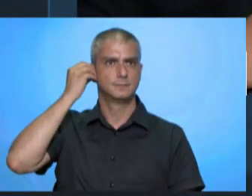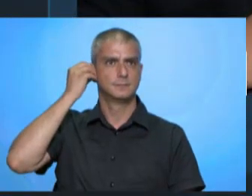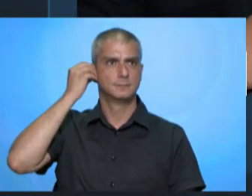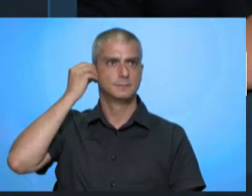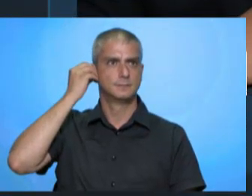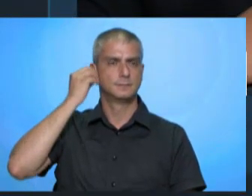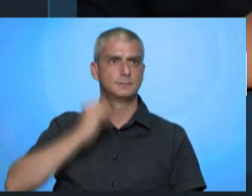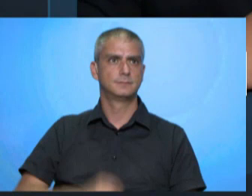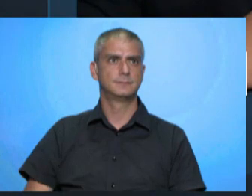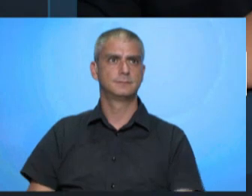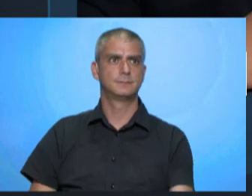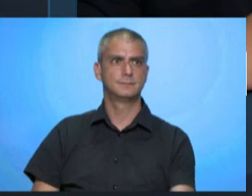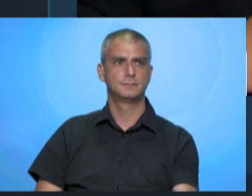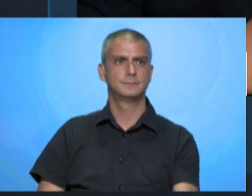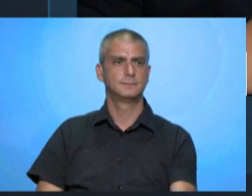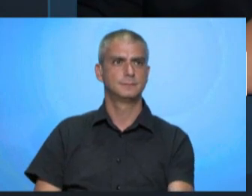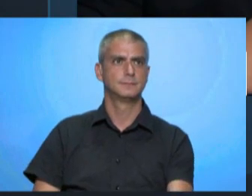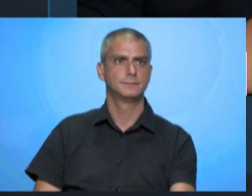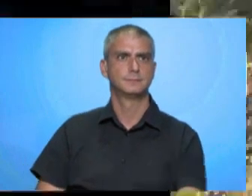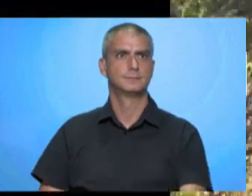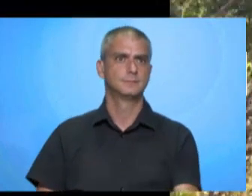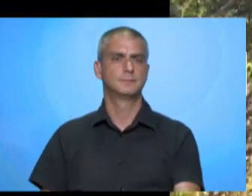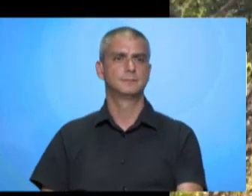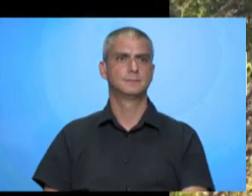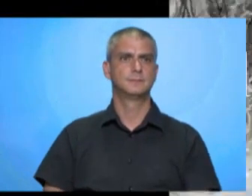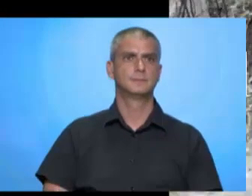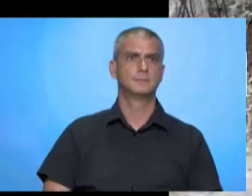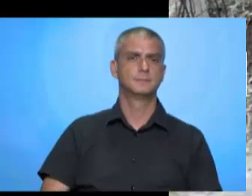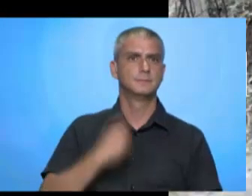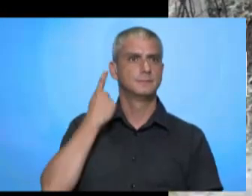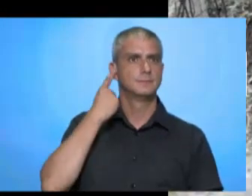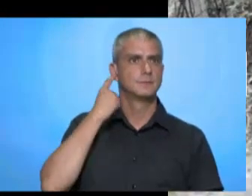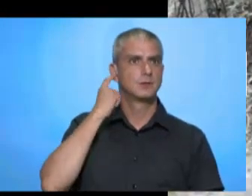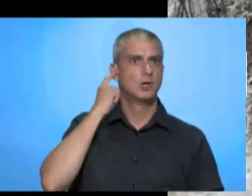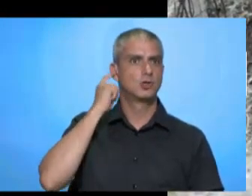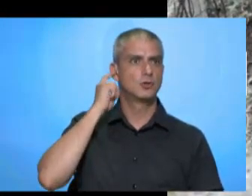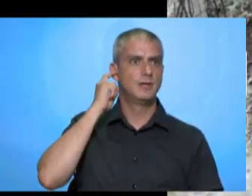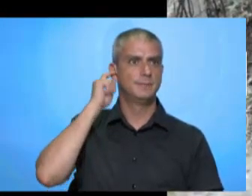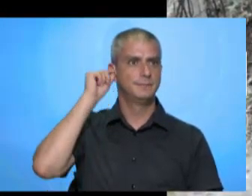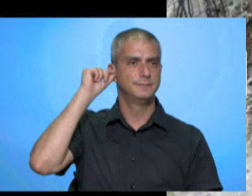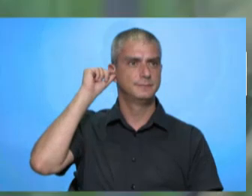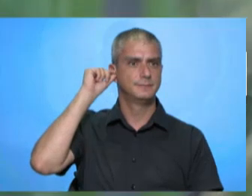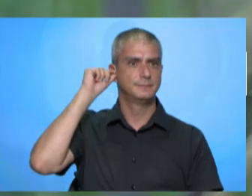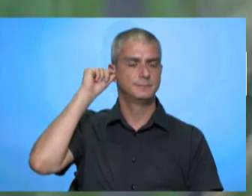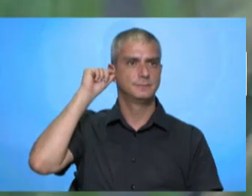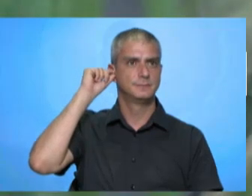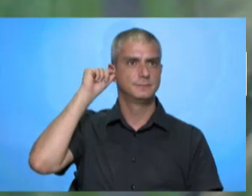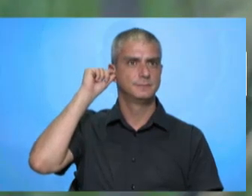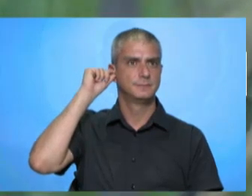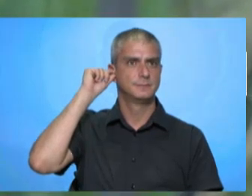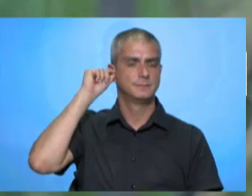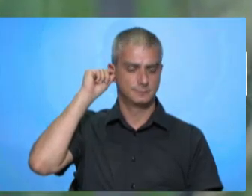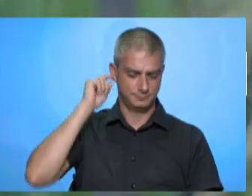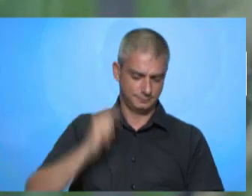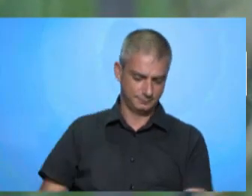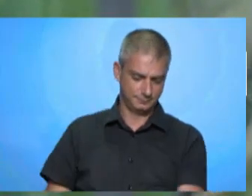בין בני המשפחה, גם בנותיה של אופירה, שהערב מגיעות ללוויה, אבל הבוקר כפי שראינו בכתבה, גם